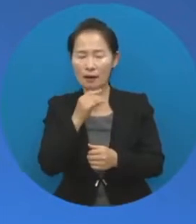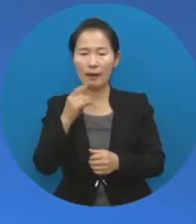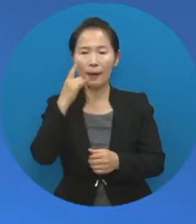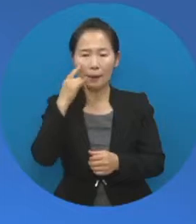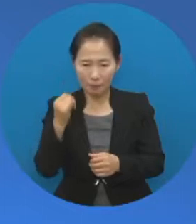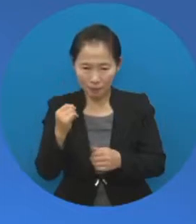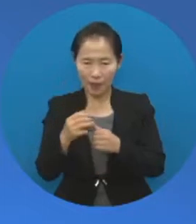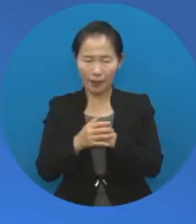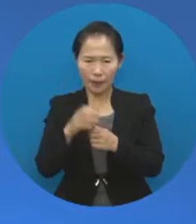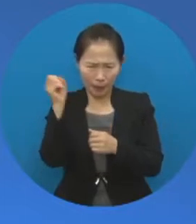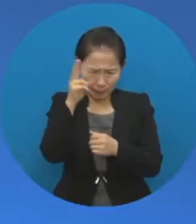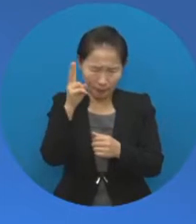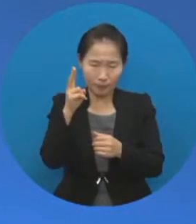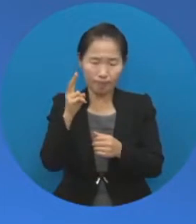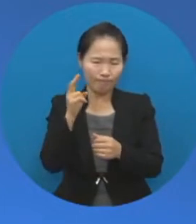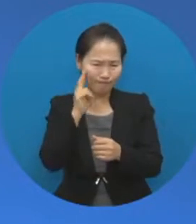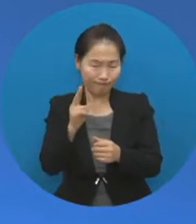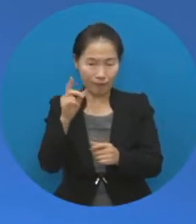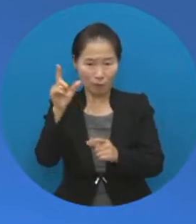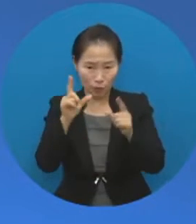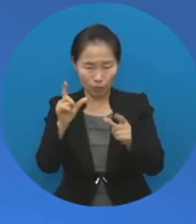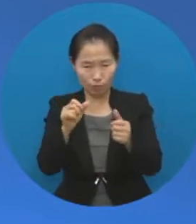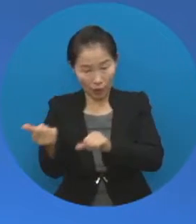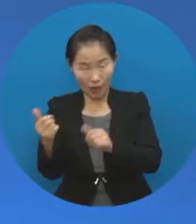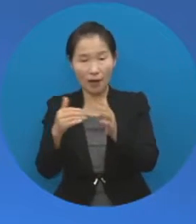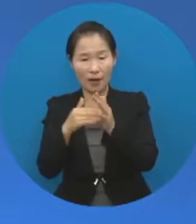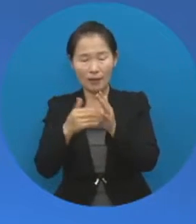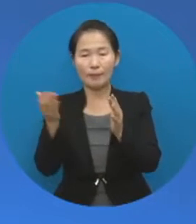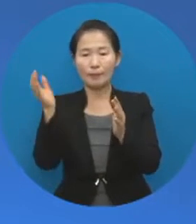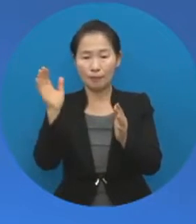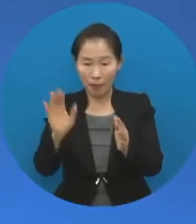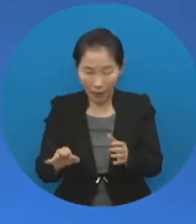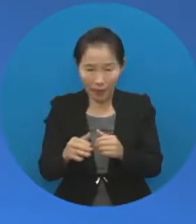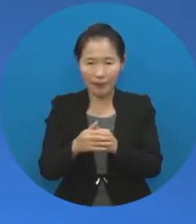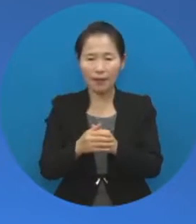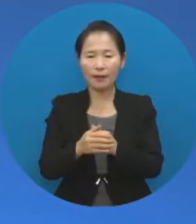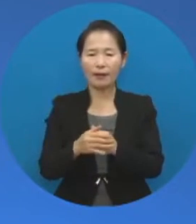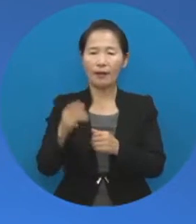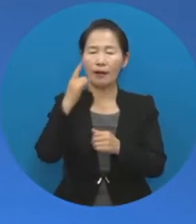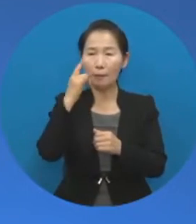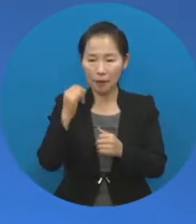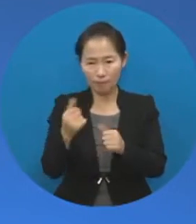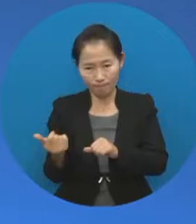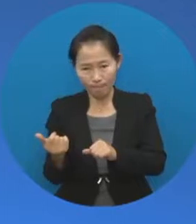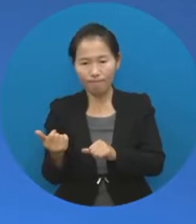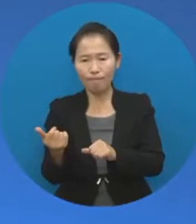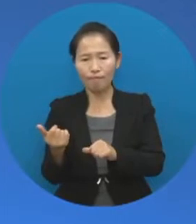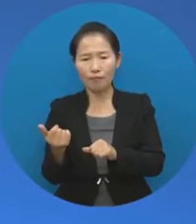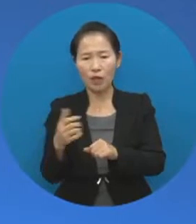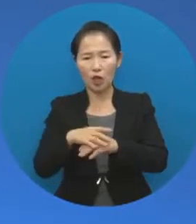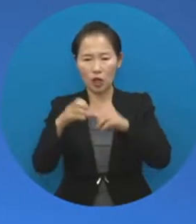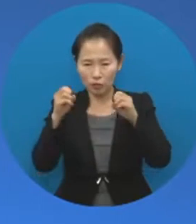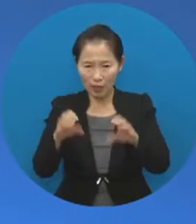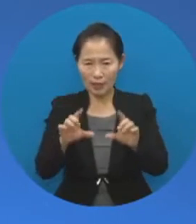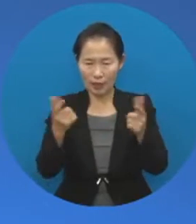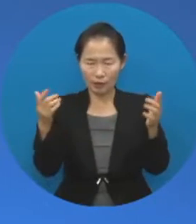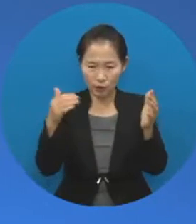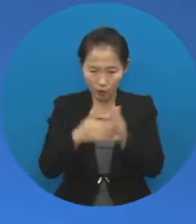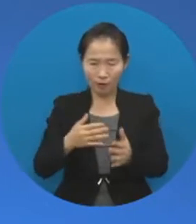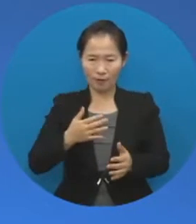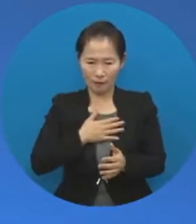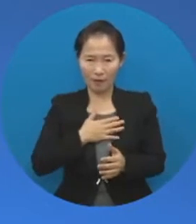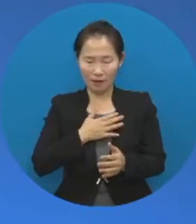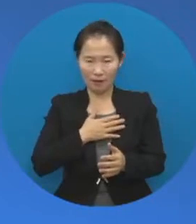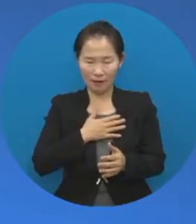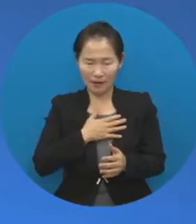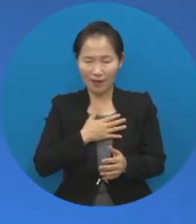비참하게 돌아가셨지만 엄마를 죽음이 하나도 헛되게 해서는 안 되겠다라는 생각을 하고 나중에